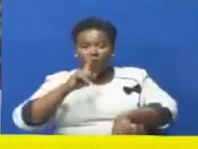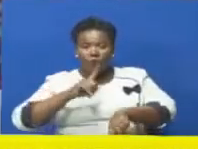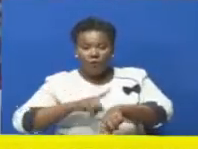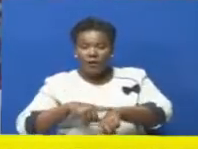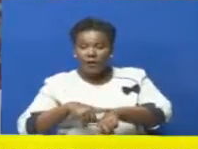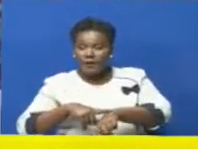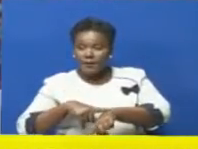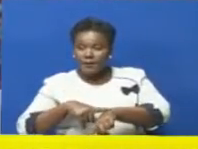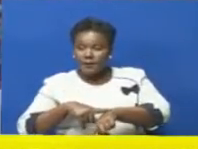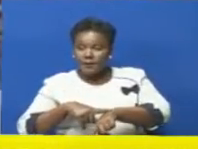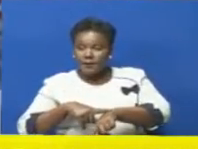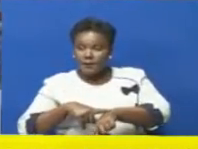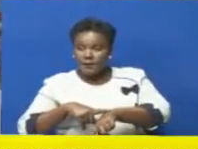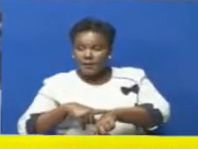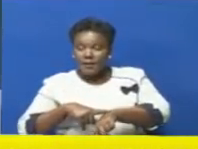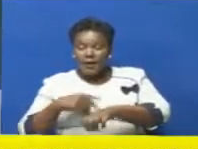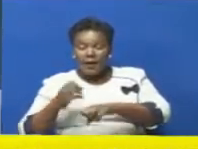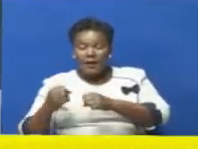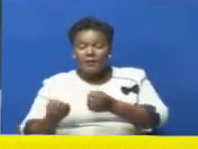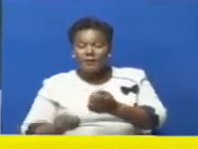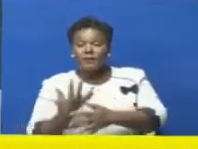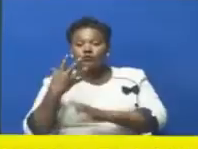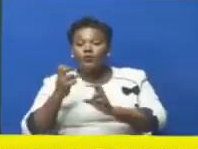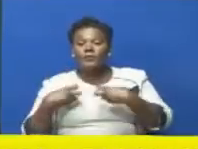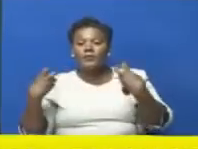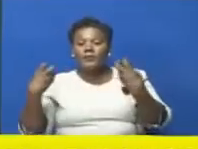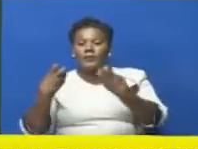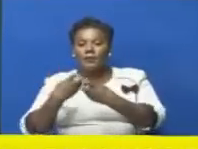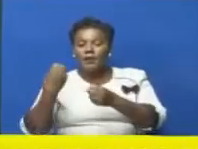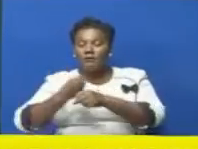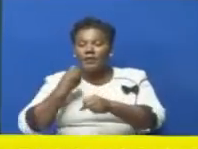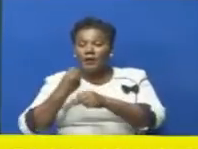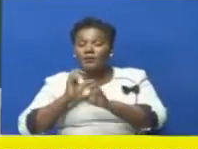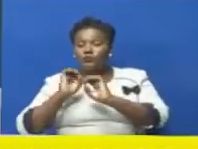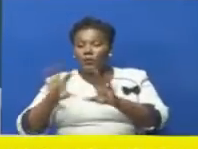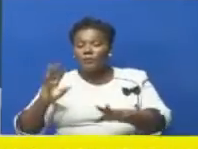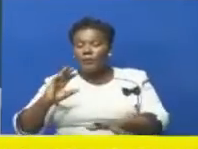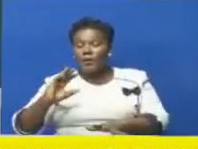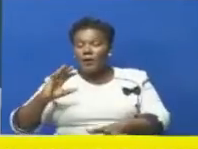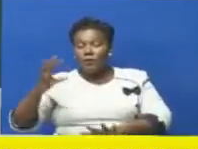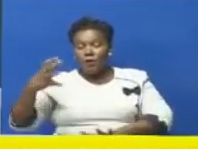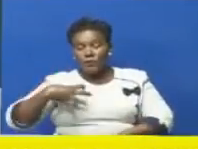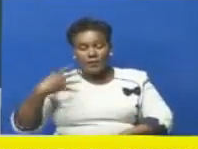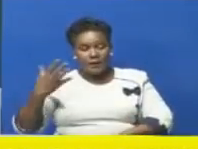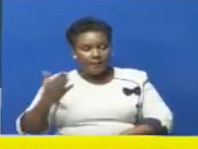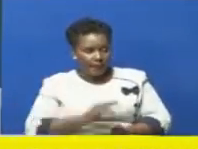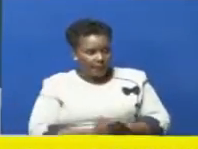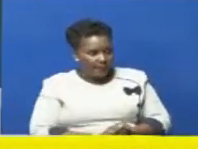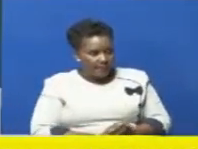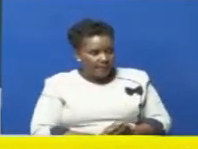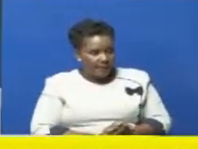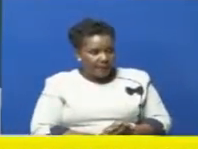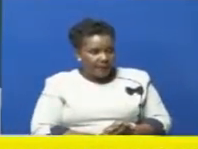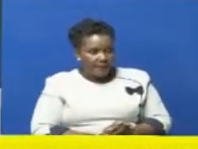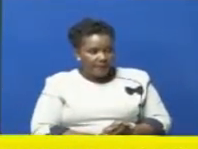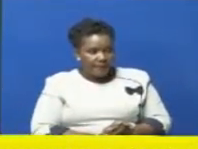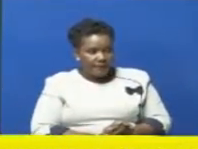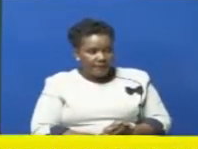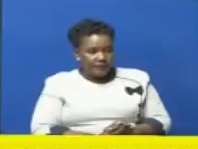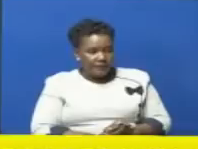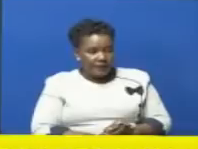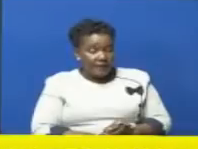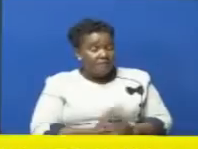wa wizara ya maliasili na utalii. Itakuwa sehemu ya utekelezaji wa azma hiyo ya